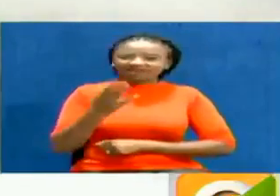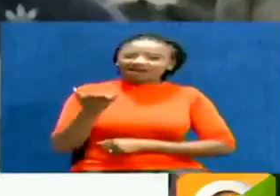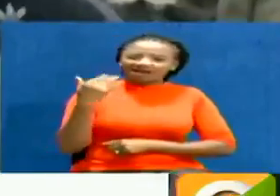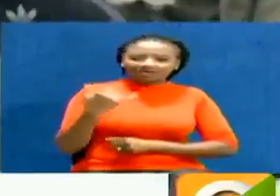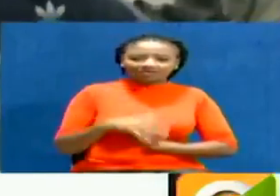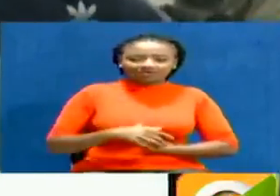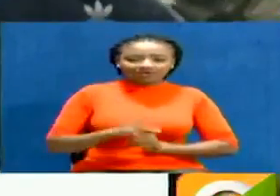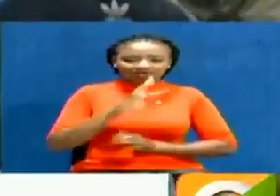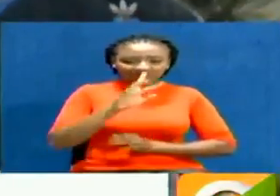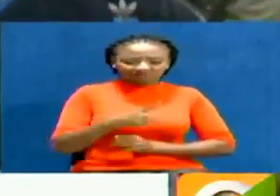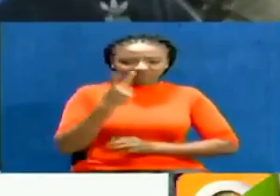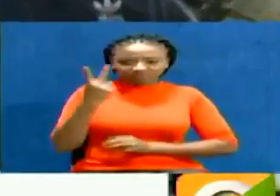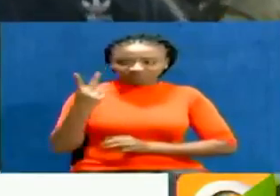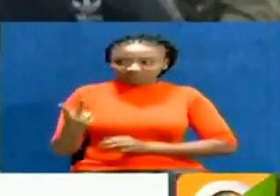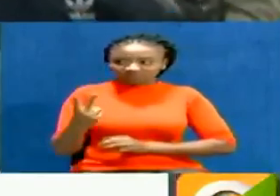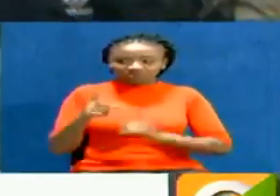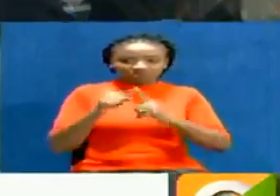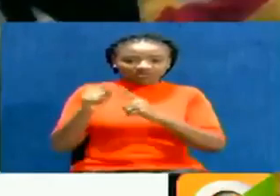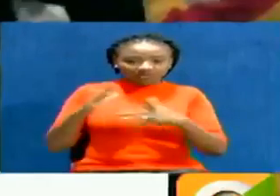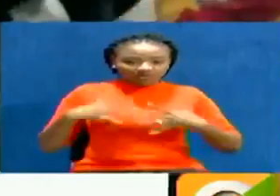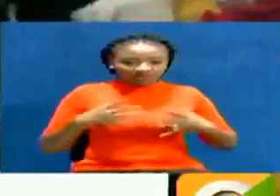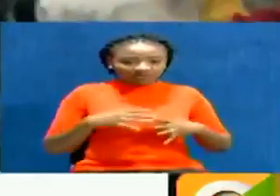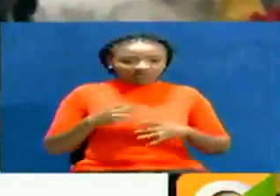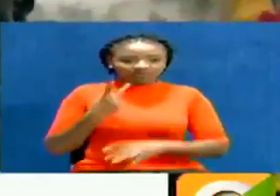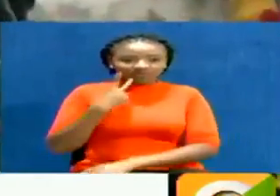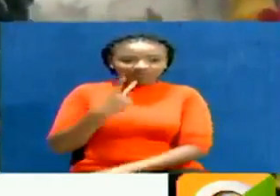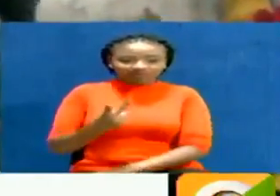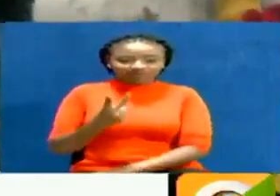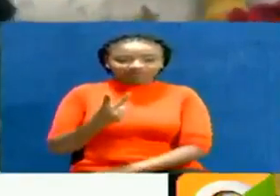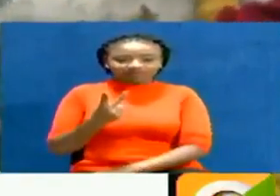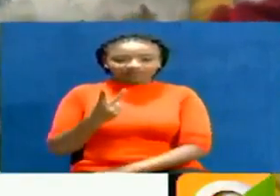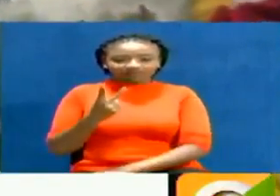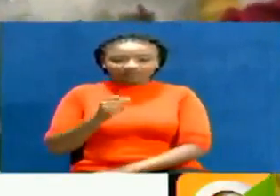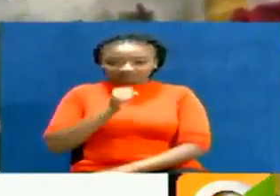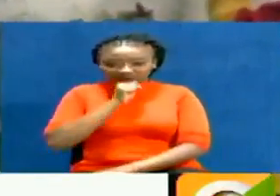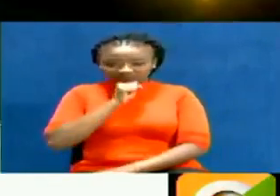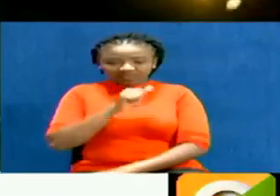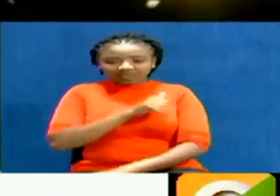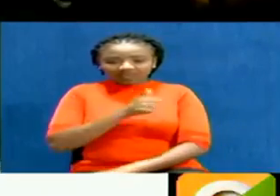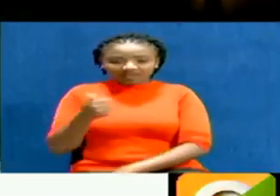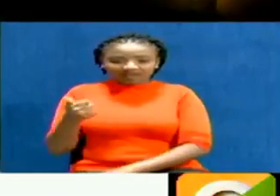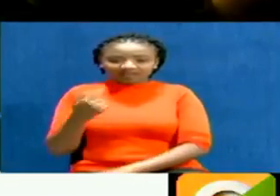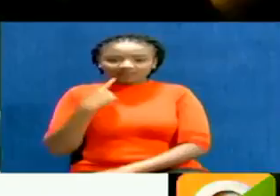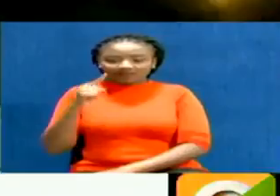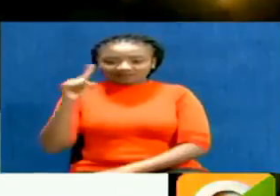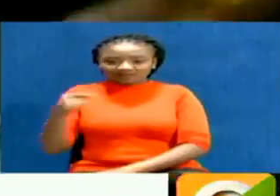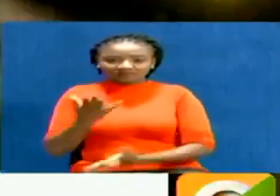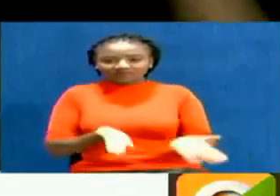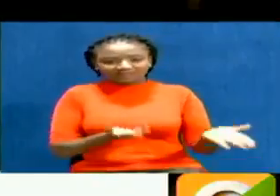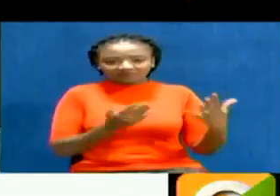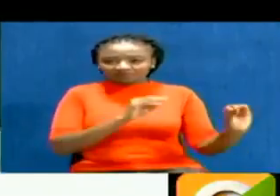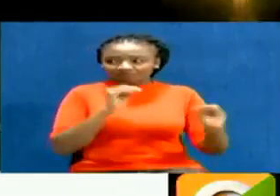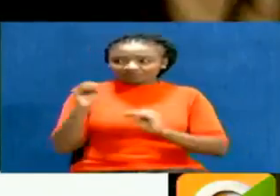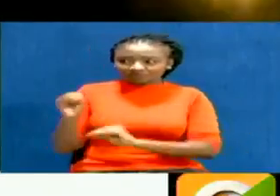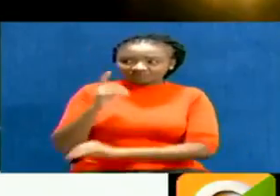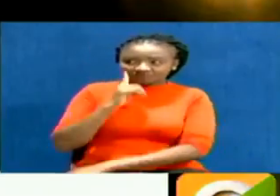2002 na kuua watu 2050, watu kumradhi 250 na wengine zaidi ya 100,000 kwa watu wanatoka bila makao.